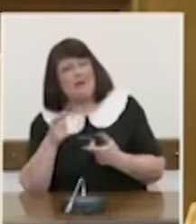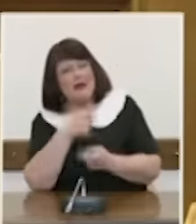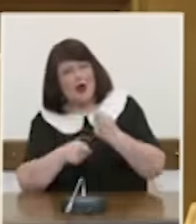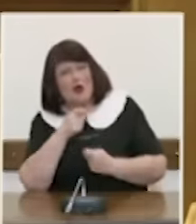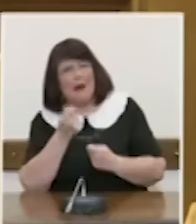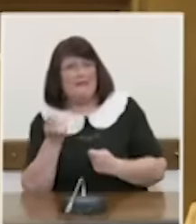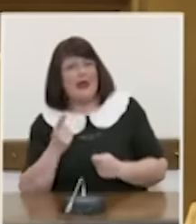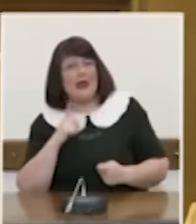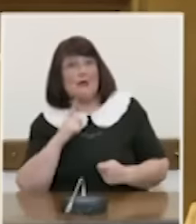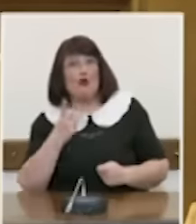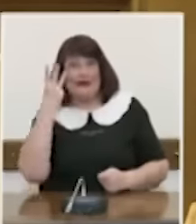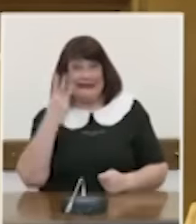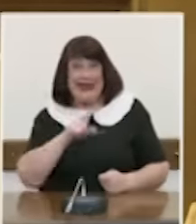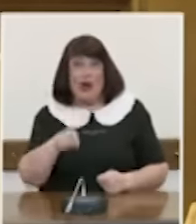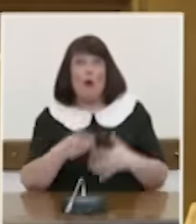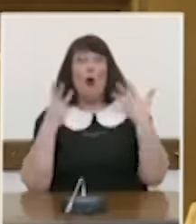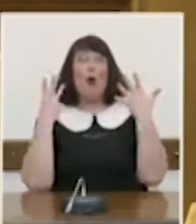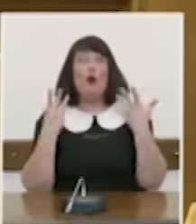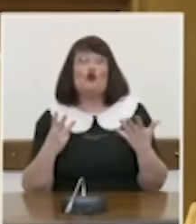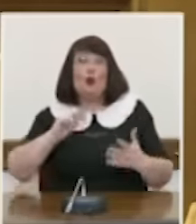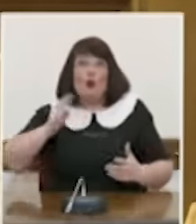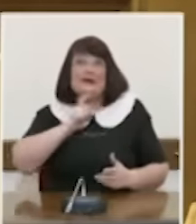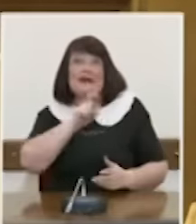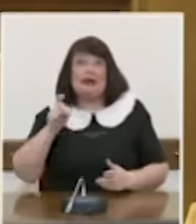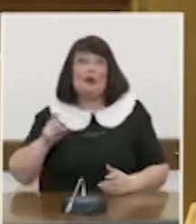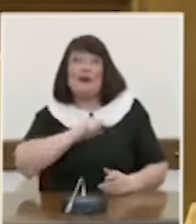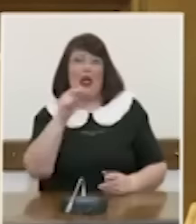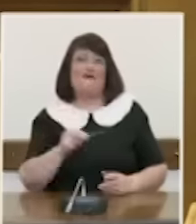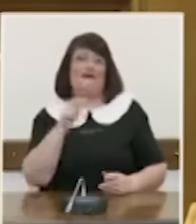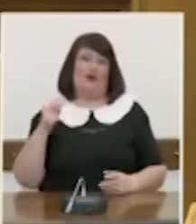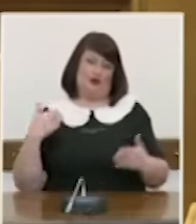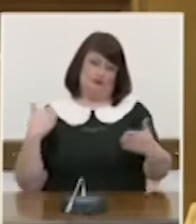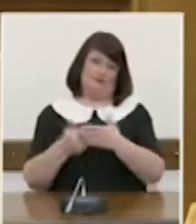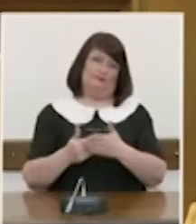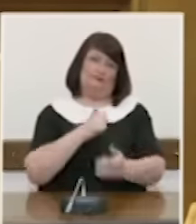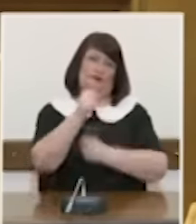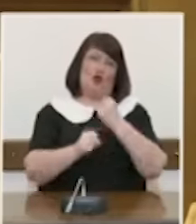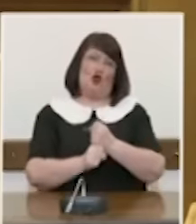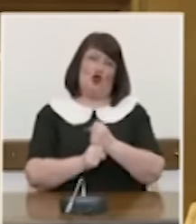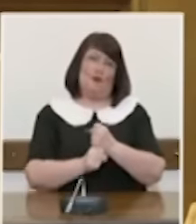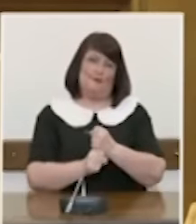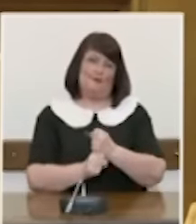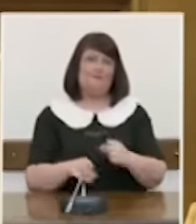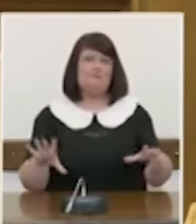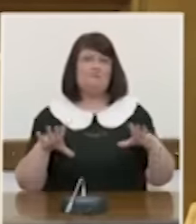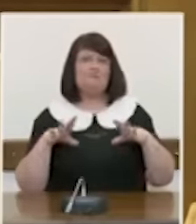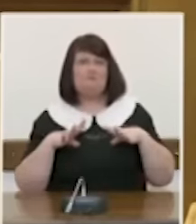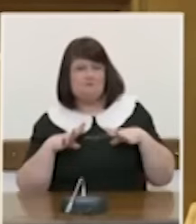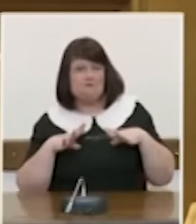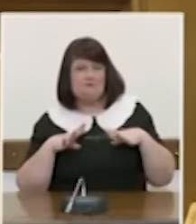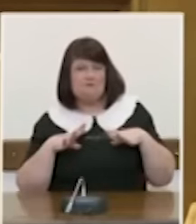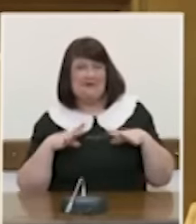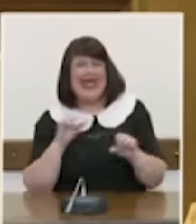τα 3,8 δισεκατομμύρια στο τέλος του χρόνου. Έτοιμες να σπάσουν ένα